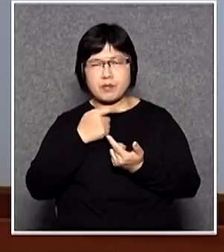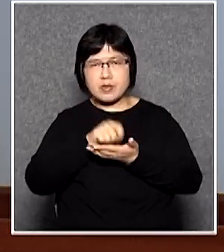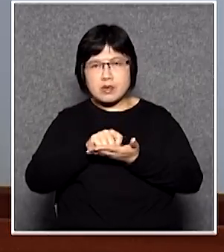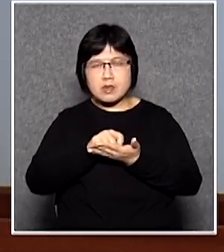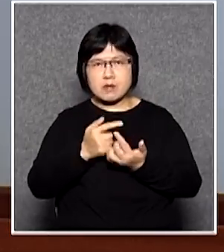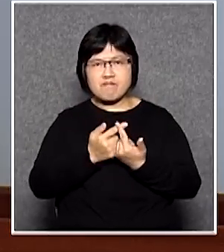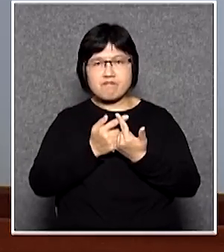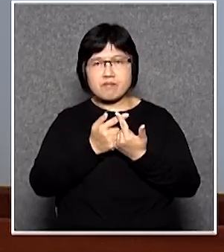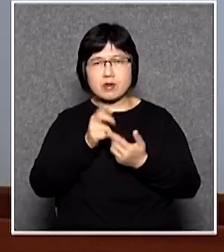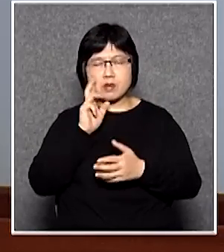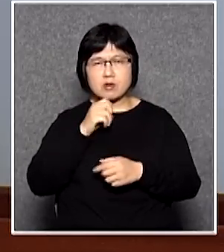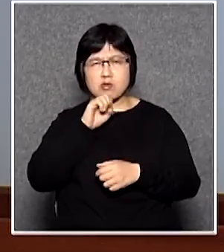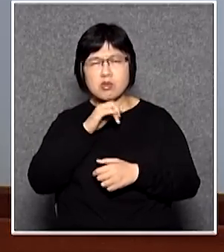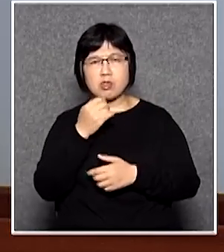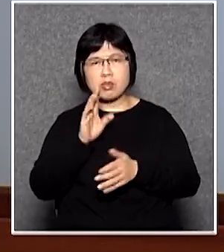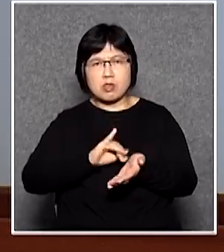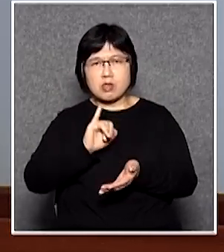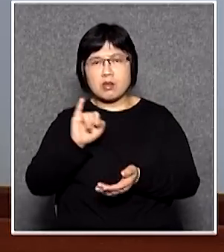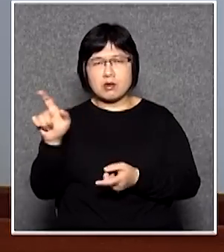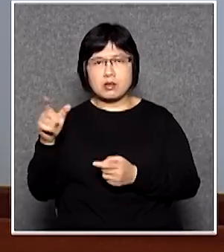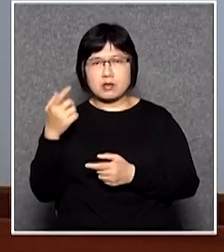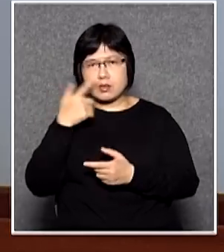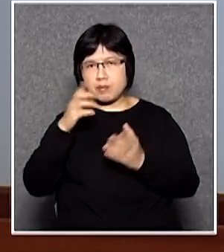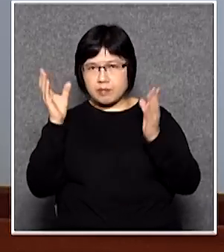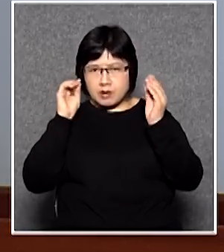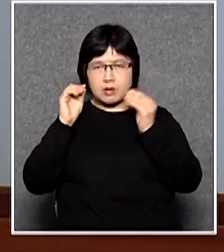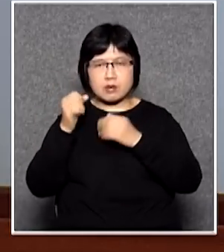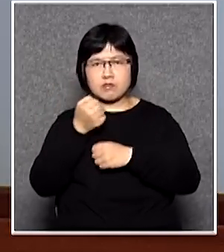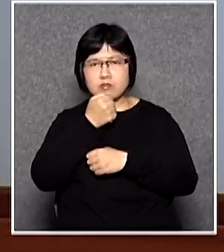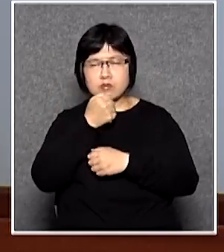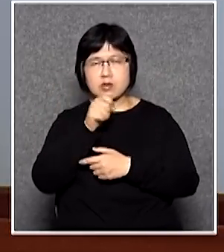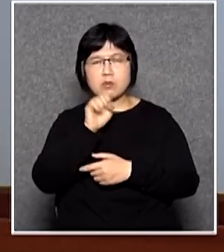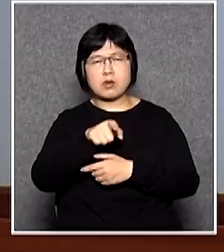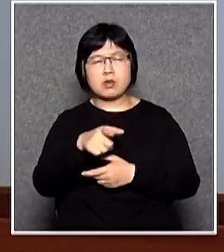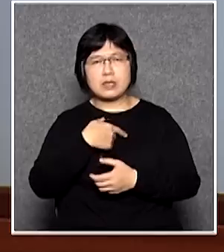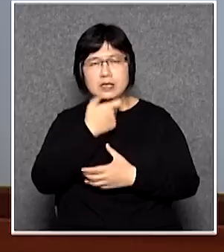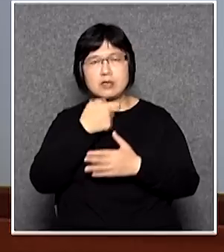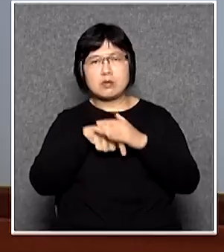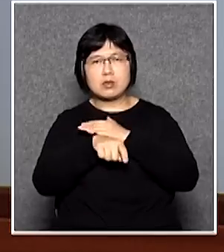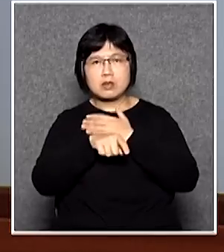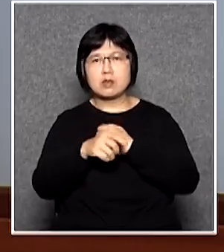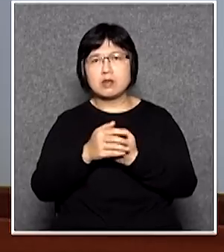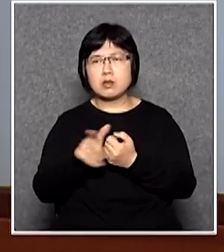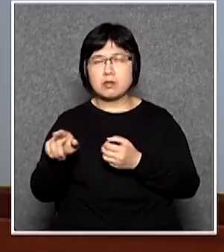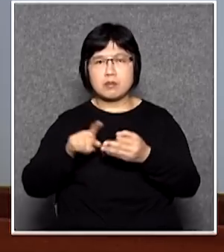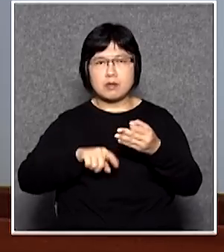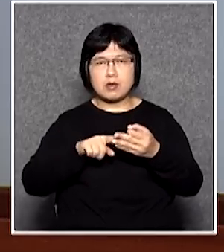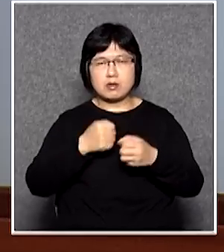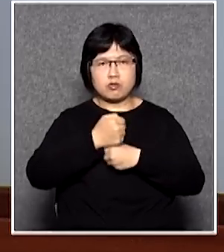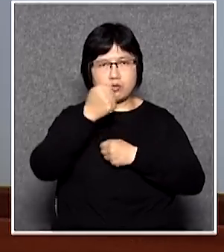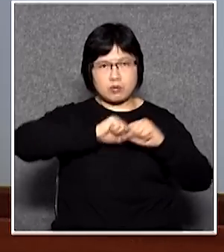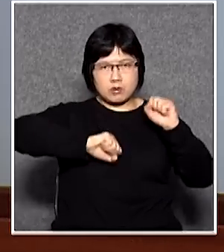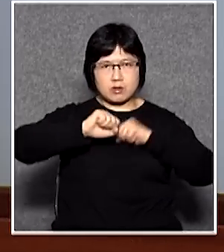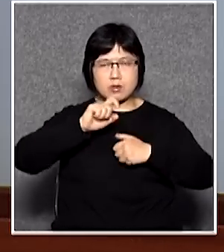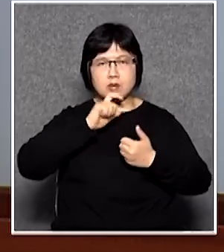失言呢是成为新闻界传媒的笑柄。在雨伞期间，冯伟光又在社交媒